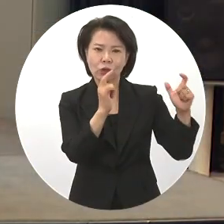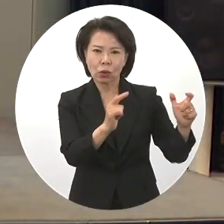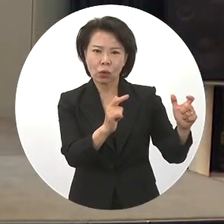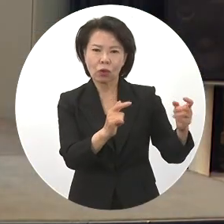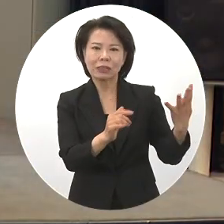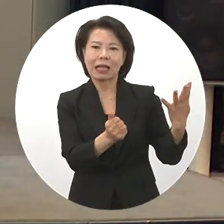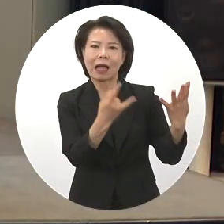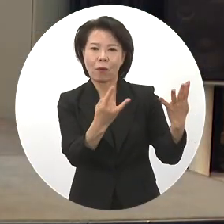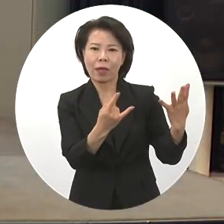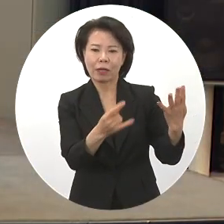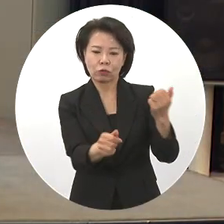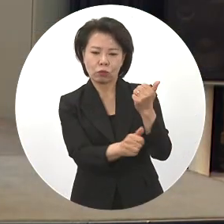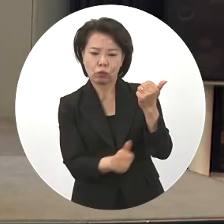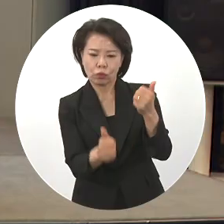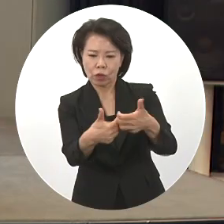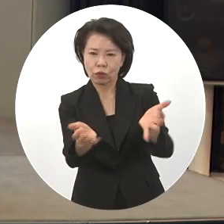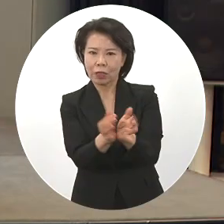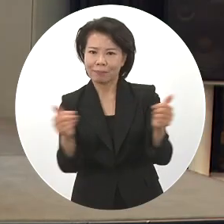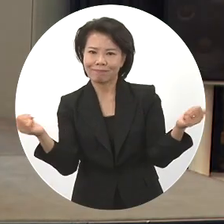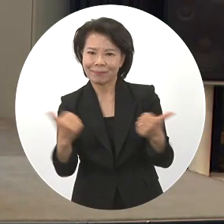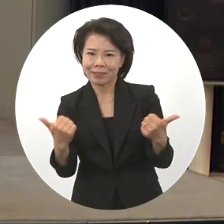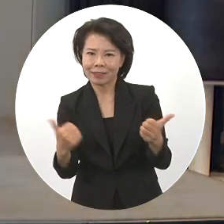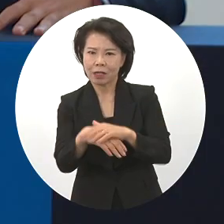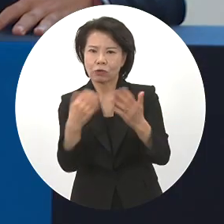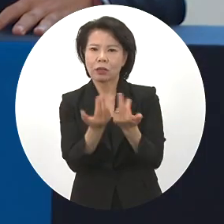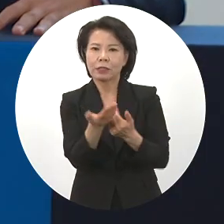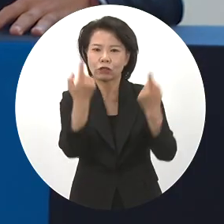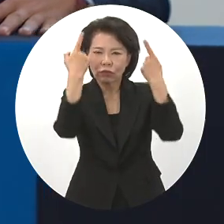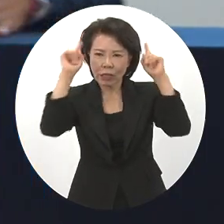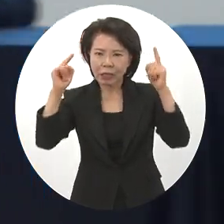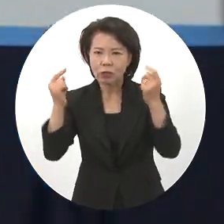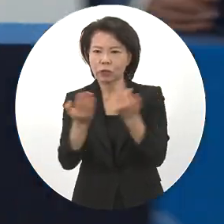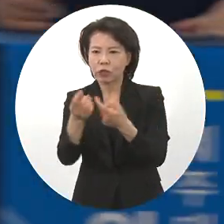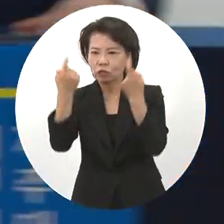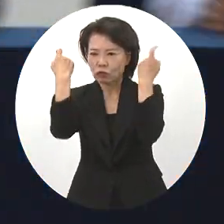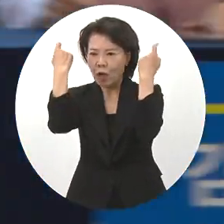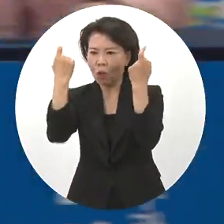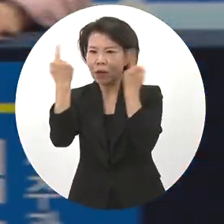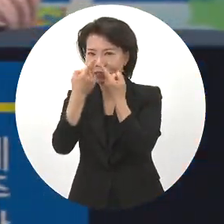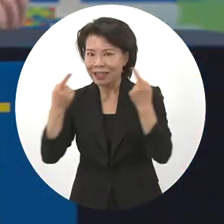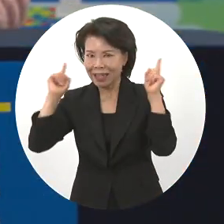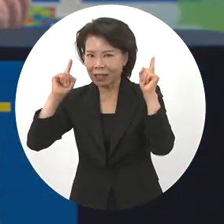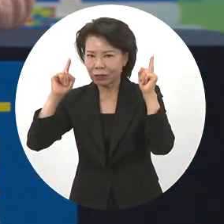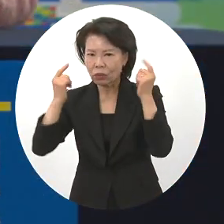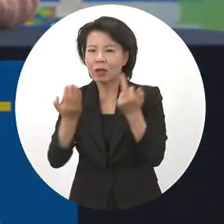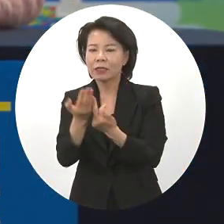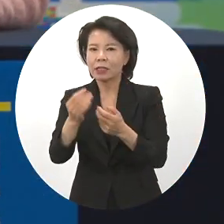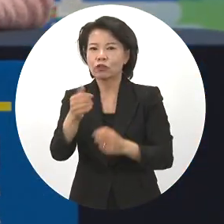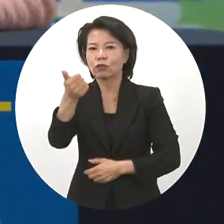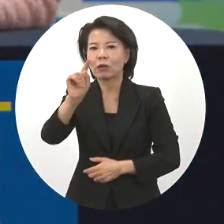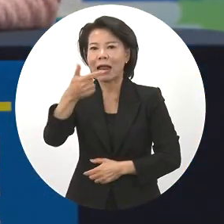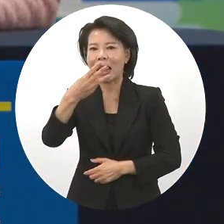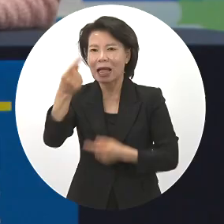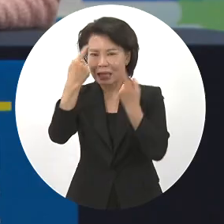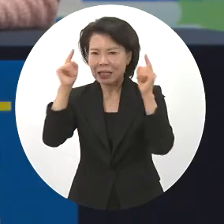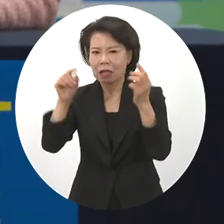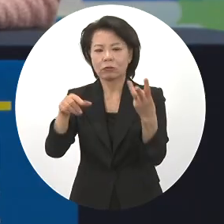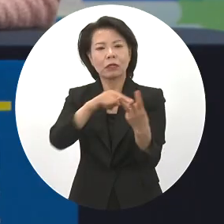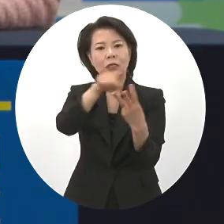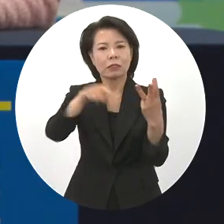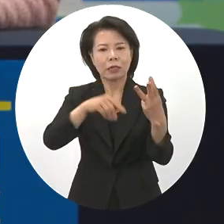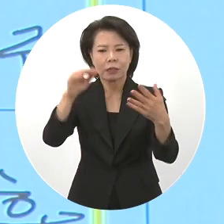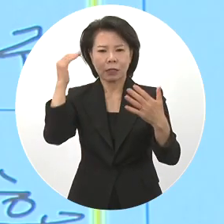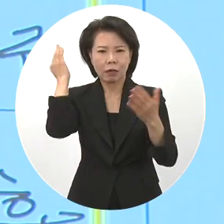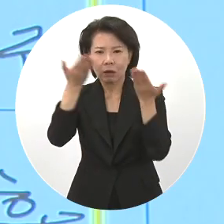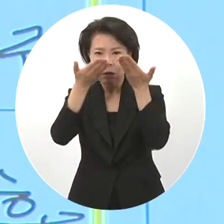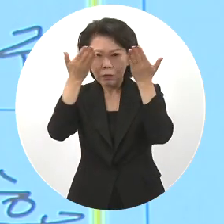제주도는 제4회 라이즈 위원회를 열고 제주대학교, 제주관광대학교, 제주한라대학교 등